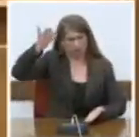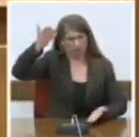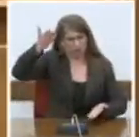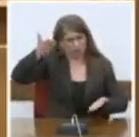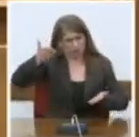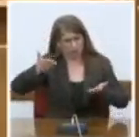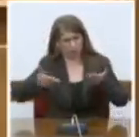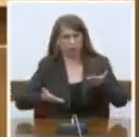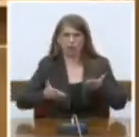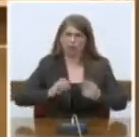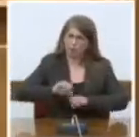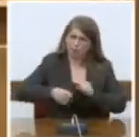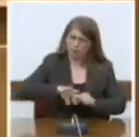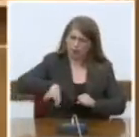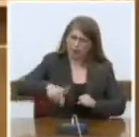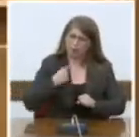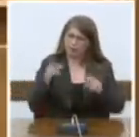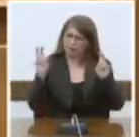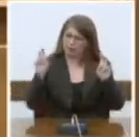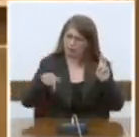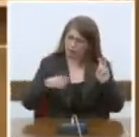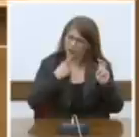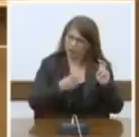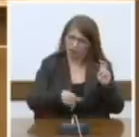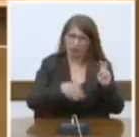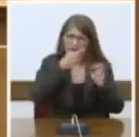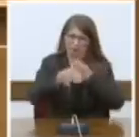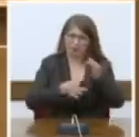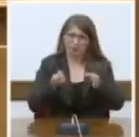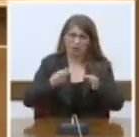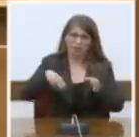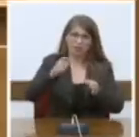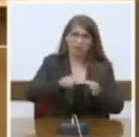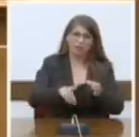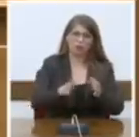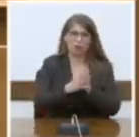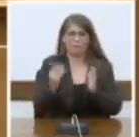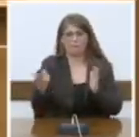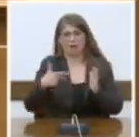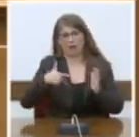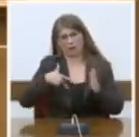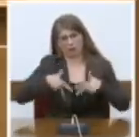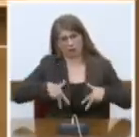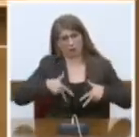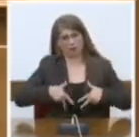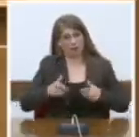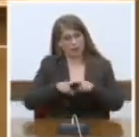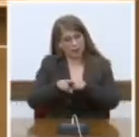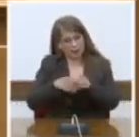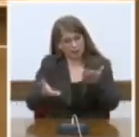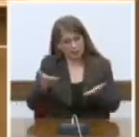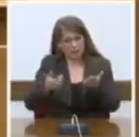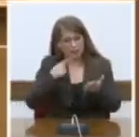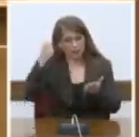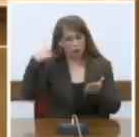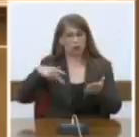να κλέψατε κάποια συνθήματα σήμερα. Αλλά το θέμα είναι ότι έχει αυξηθεί η φτώχεια, παραδείγματος χάρη, στη δική σας κυβέρνηση, σε σχέση με την προηγούμενη που ήταν και μέσα σε